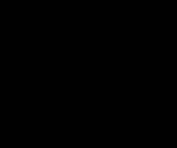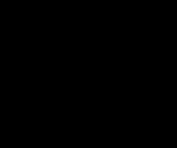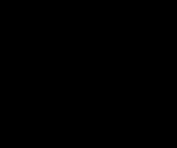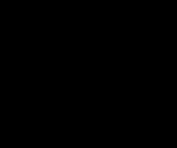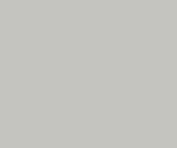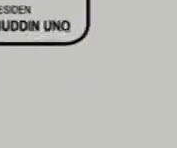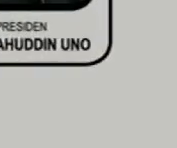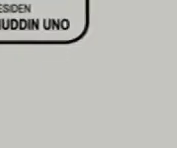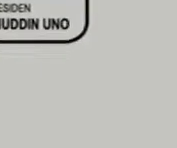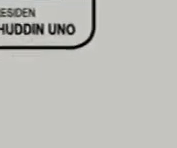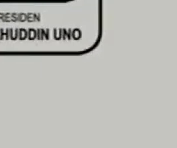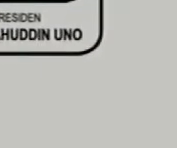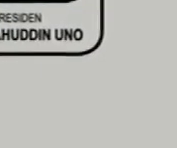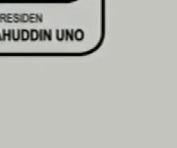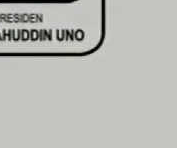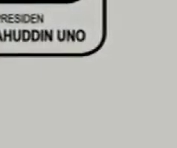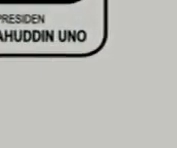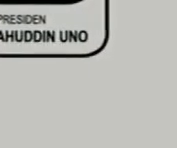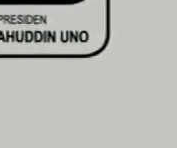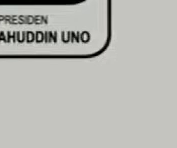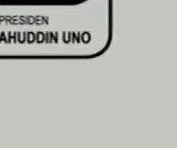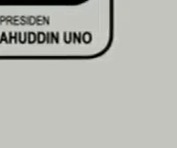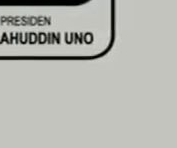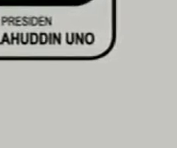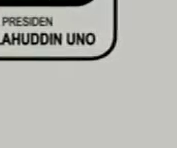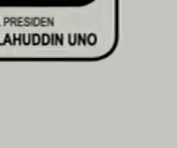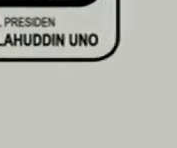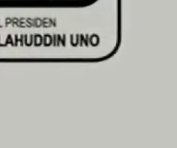calon presiden dan wakil presiden pemilu 2019.